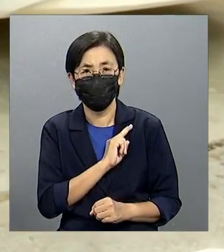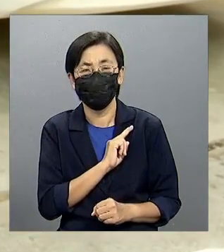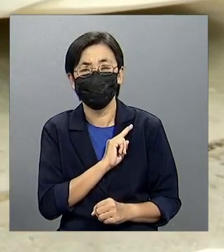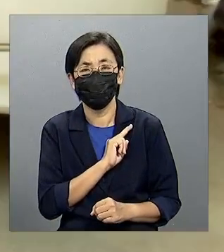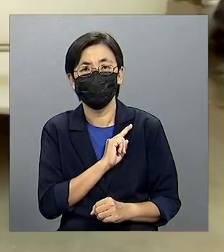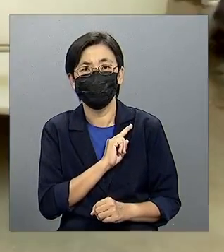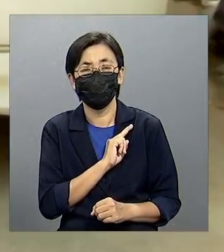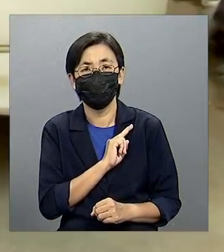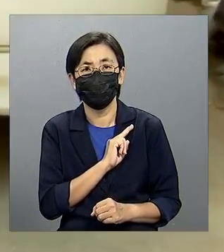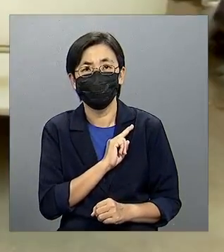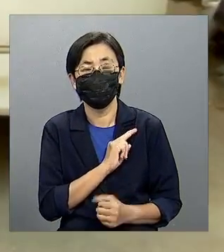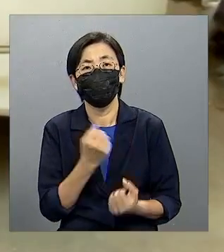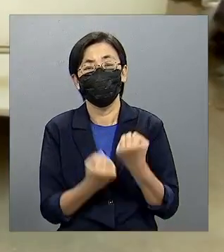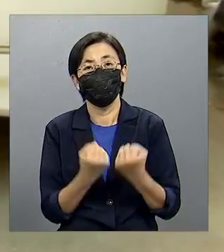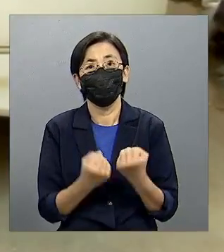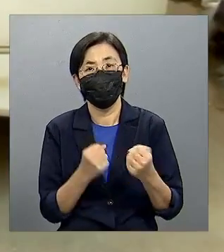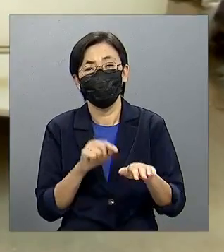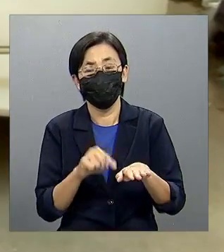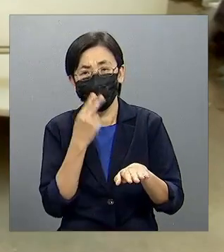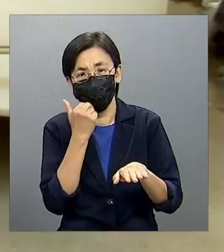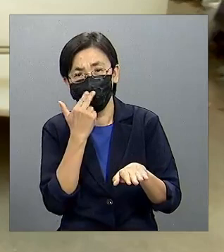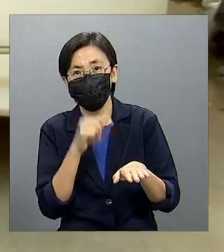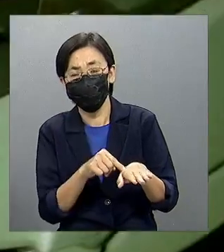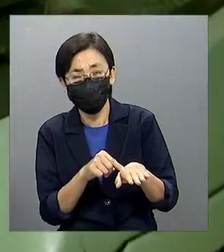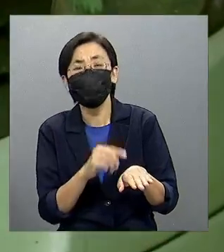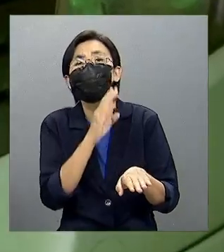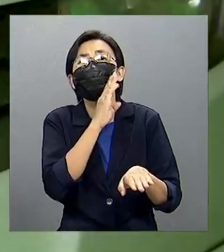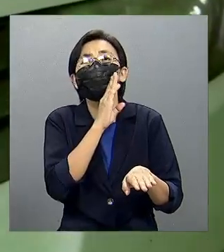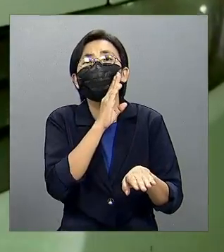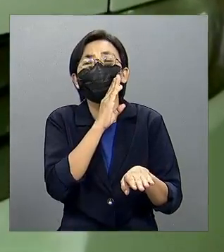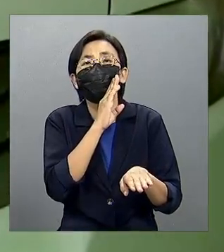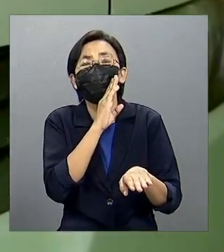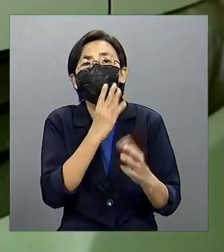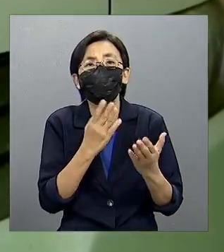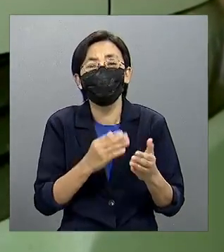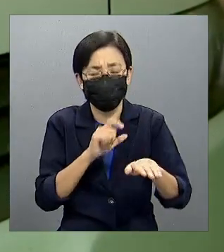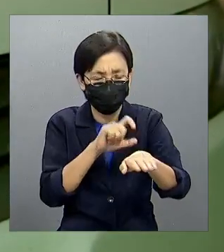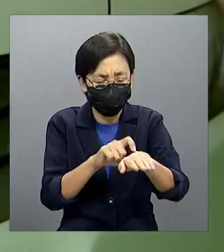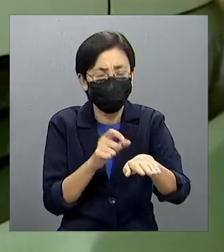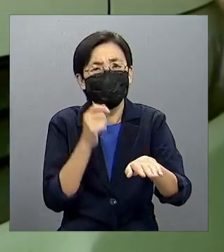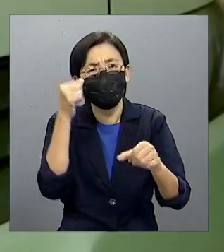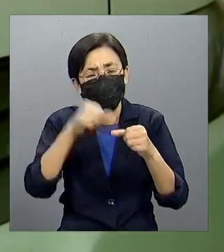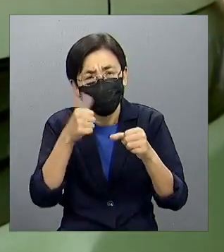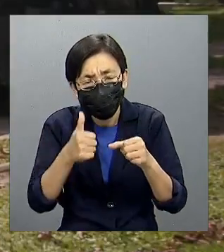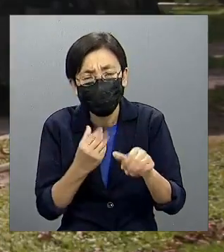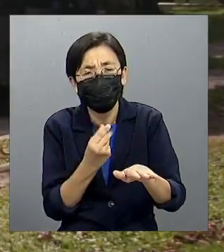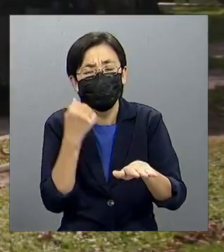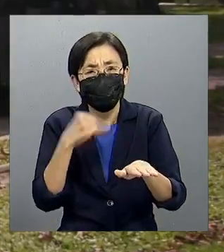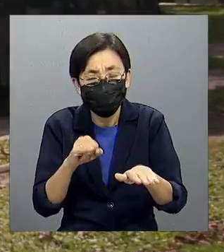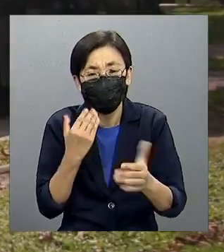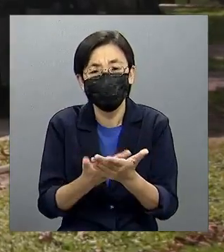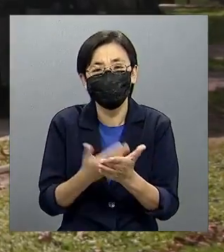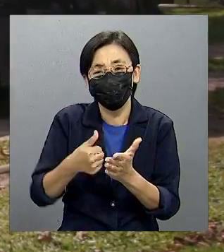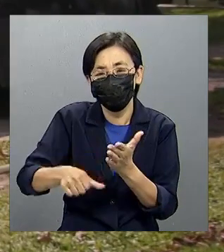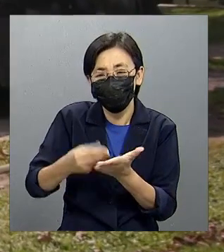ถคันที่เสียภาษีให้ถูกต้องนะครับไม่ใช่ว่าบางทีจำเลขทะเบียนผิดจำหมวดอักษรผิดพอเสียภาษีไปแล้วเนี่ยมันก็จะกลาย